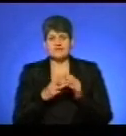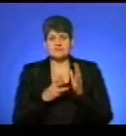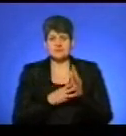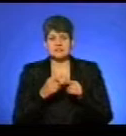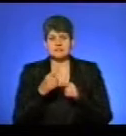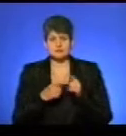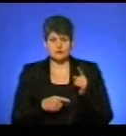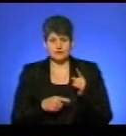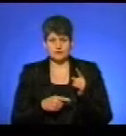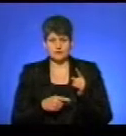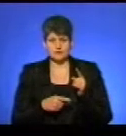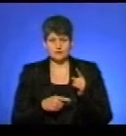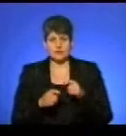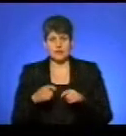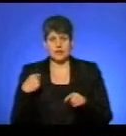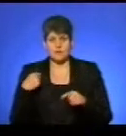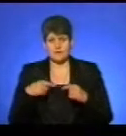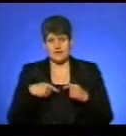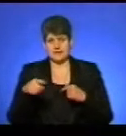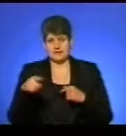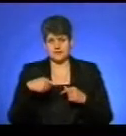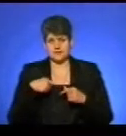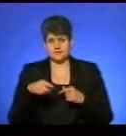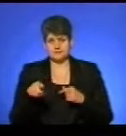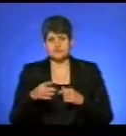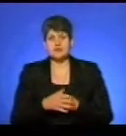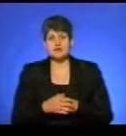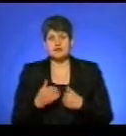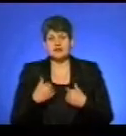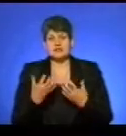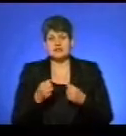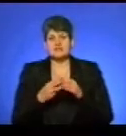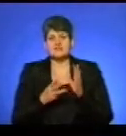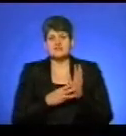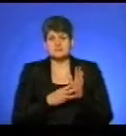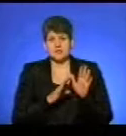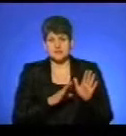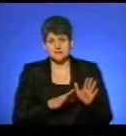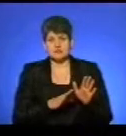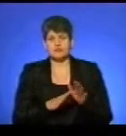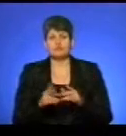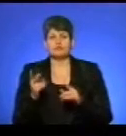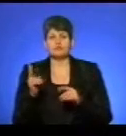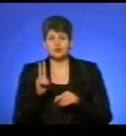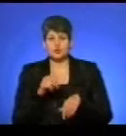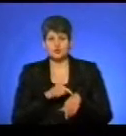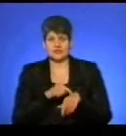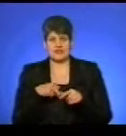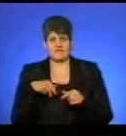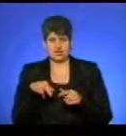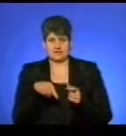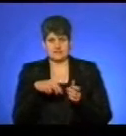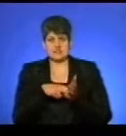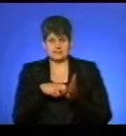18,5 кілометрів протяжність дільниці. Ну, я взяла 18 годин. В 2 годині я вийшла з пошти